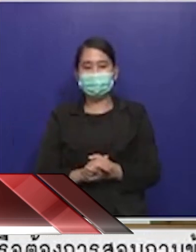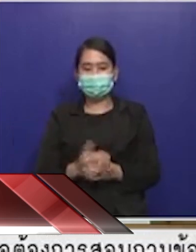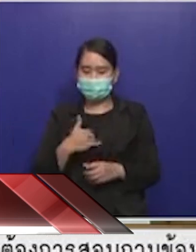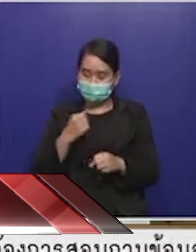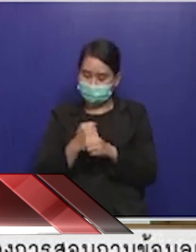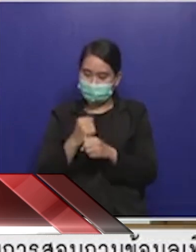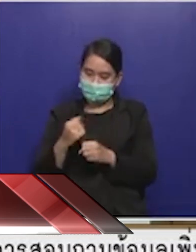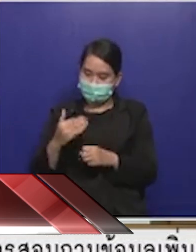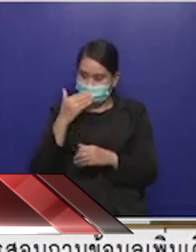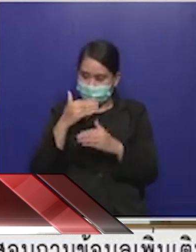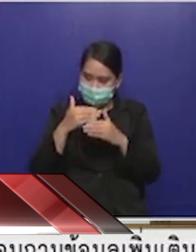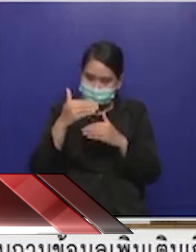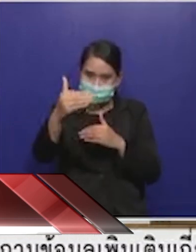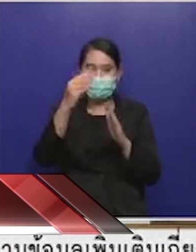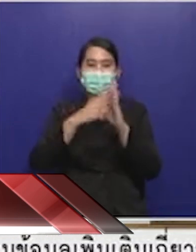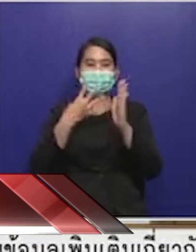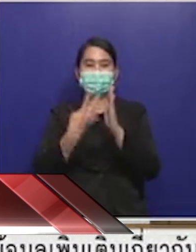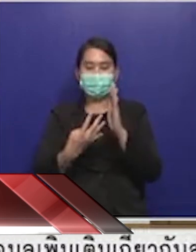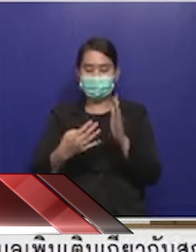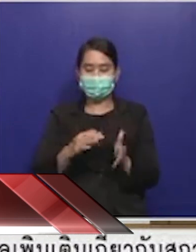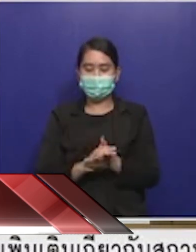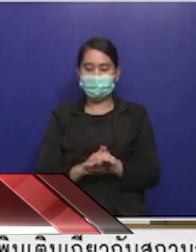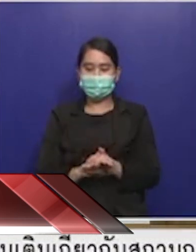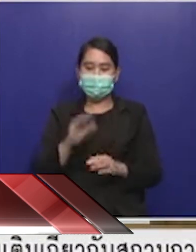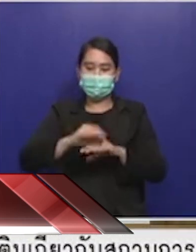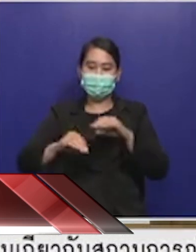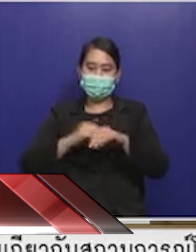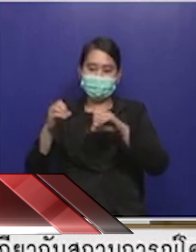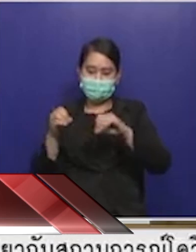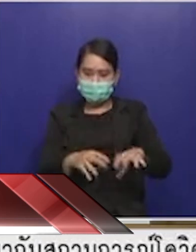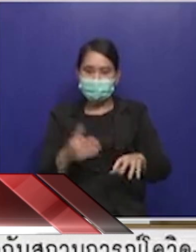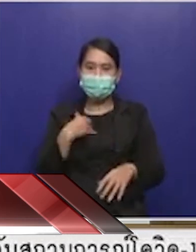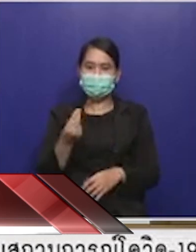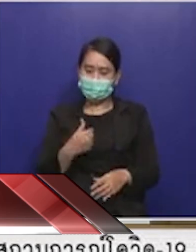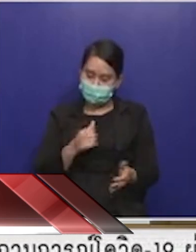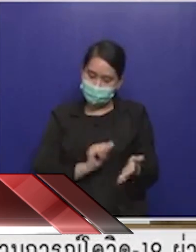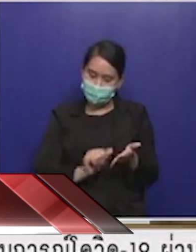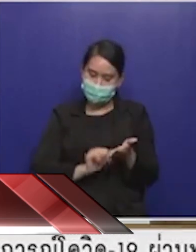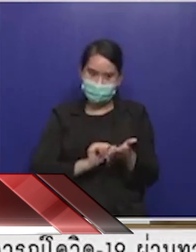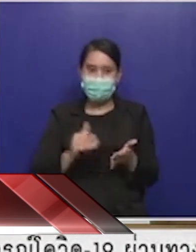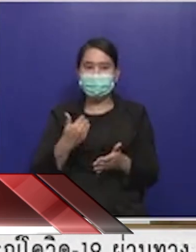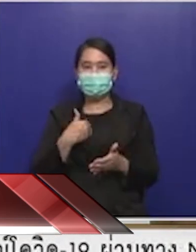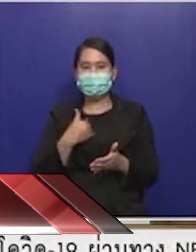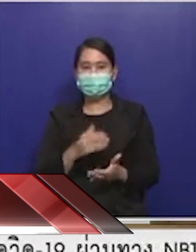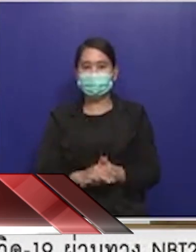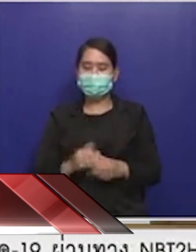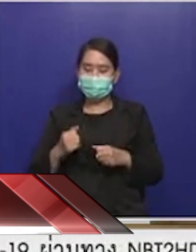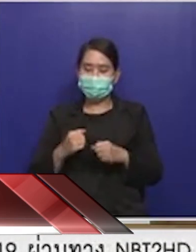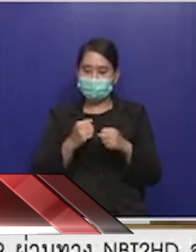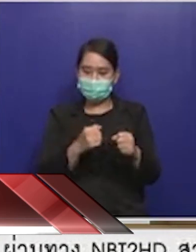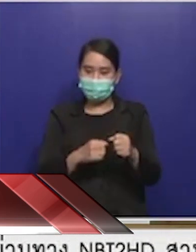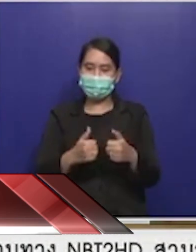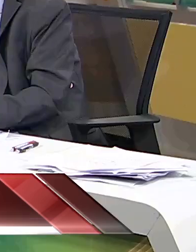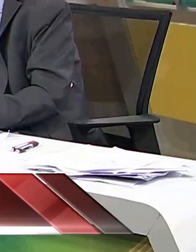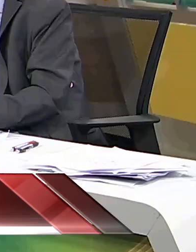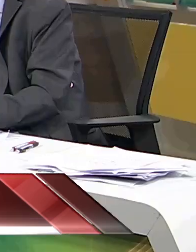ทำไปข้างหน้าแก้ปัญหาระหว่างกันนะผมไปด้วยแก้ม Are The Pinkไม่กี่โครงการแล้วน่ะติดต่อสู้โดยสารกี่คดีอ่ะ